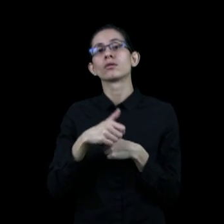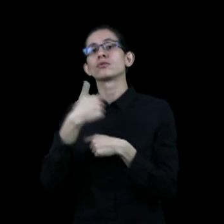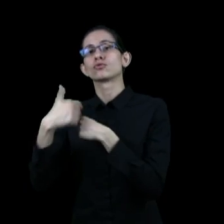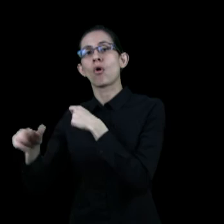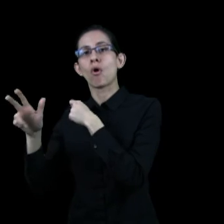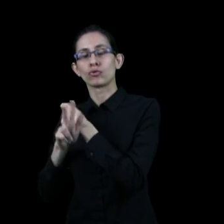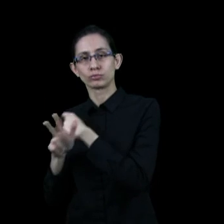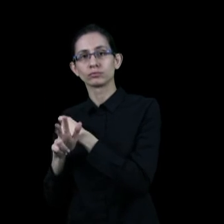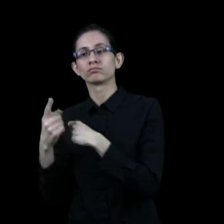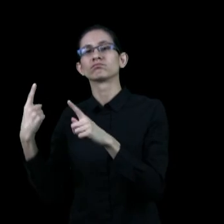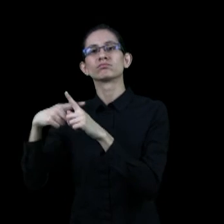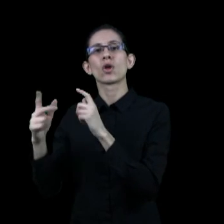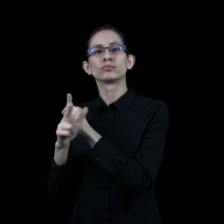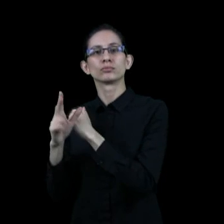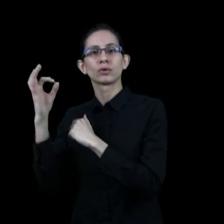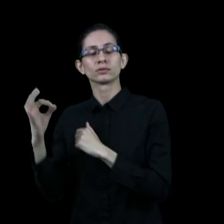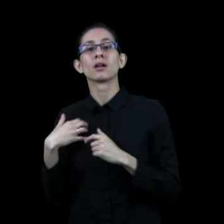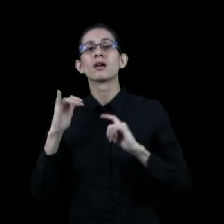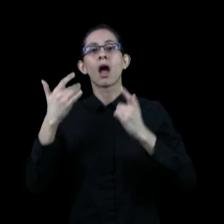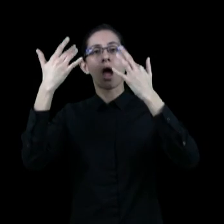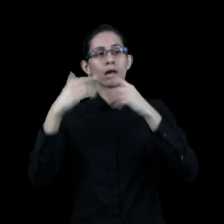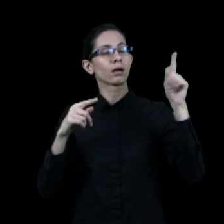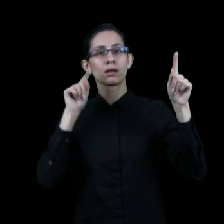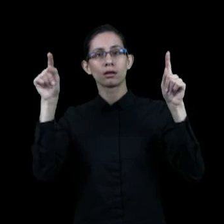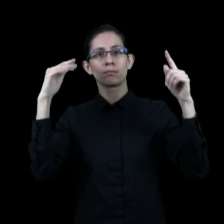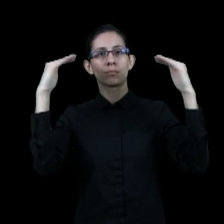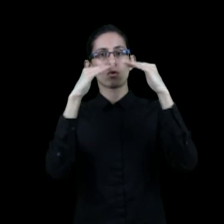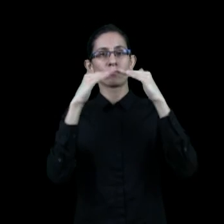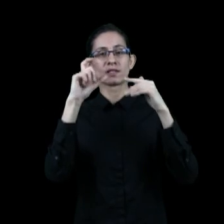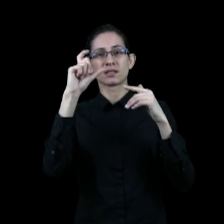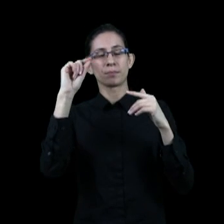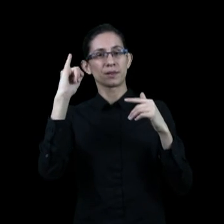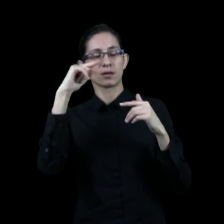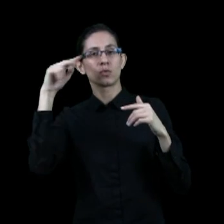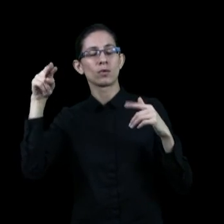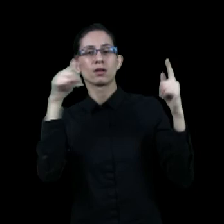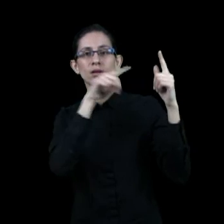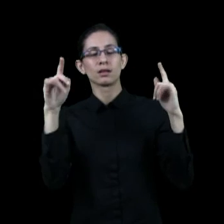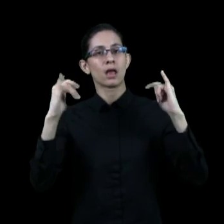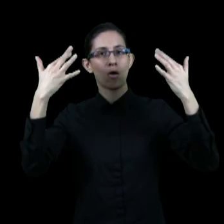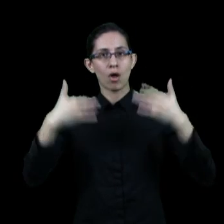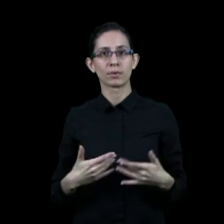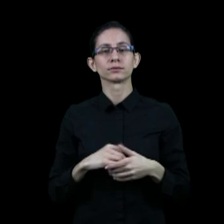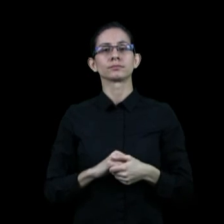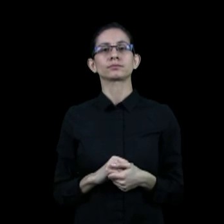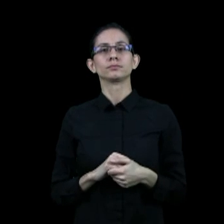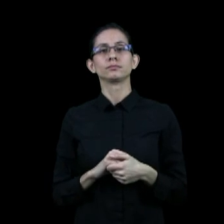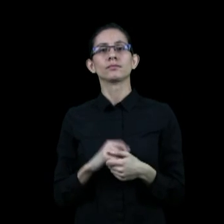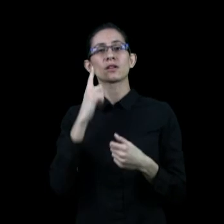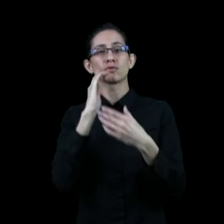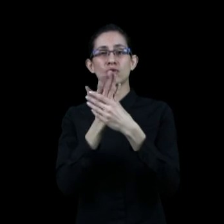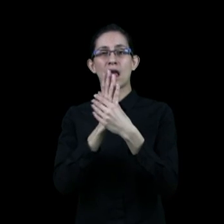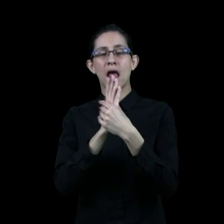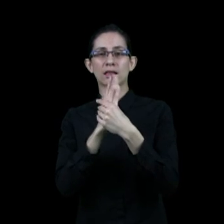sposoby. Wynik będzie taki sam. W tym roku indeks bazowy to 0,6 razy